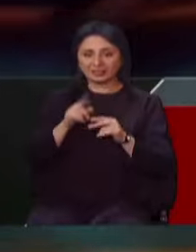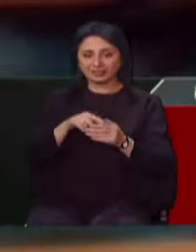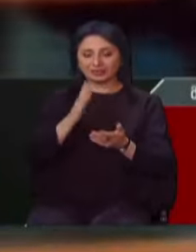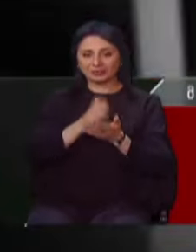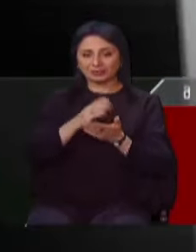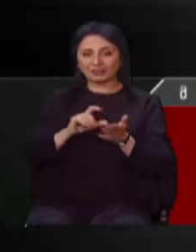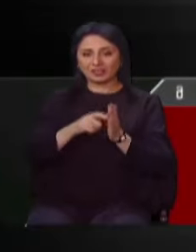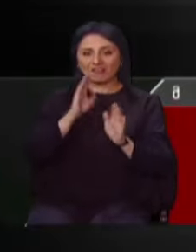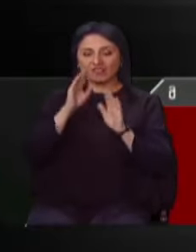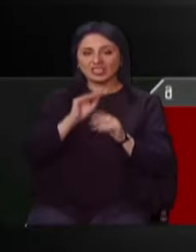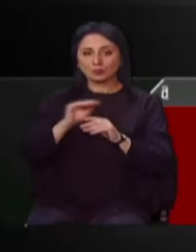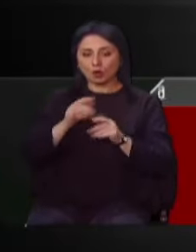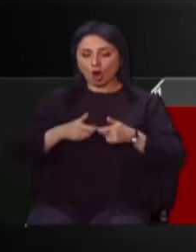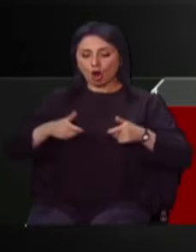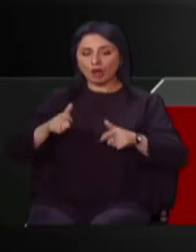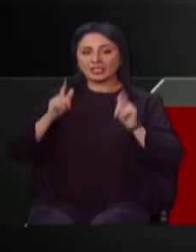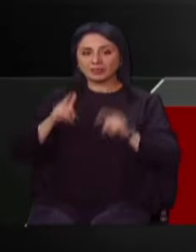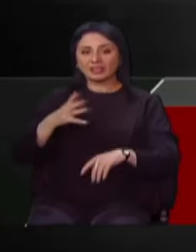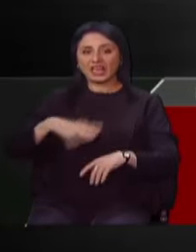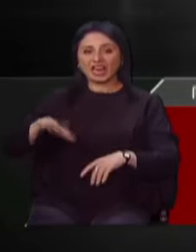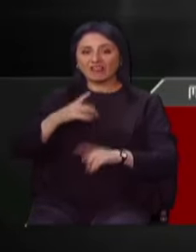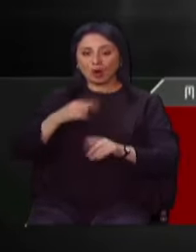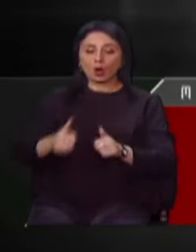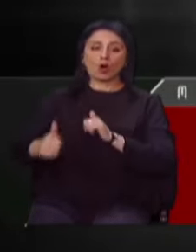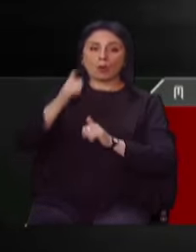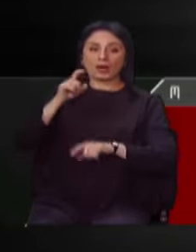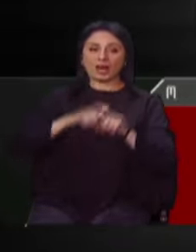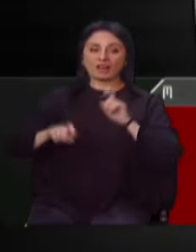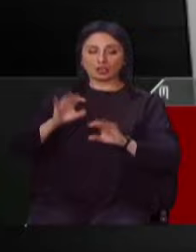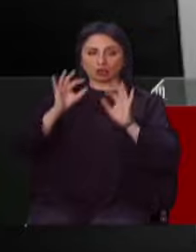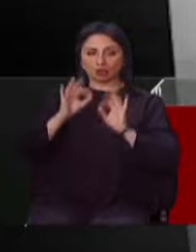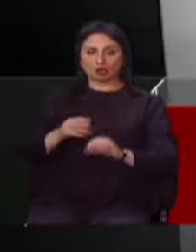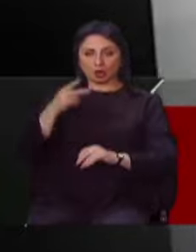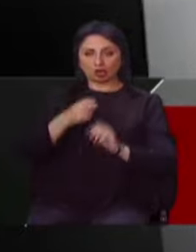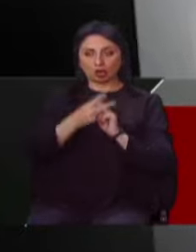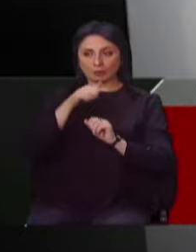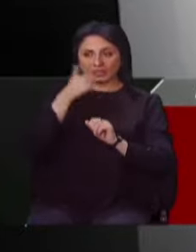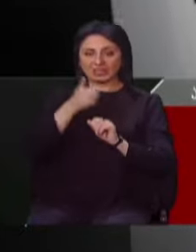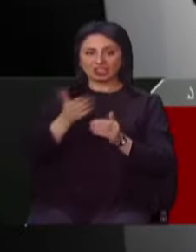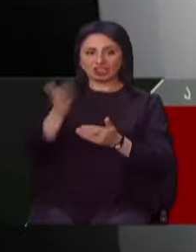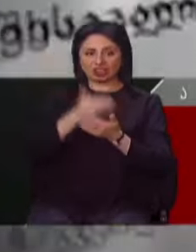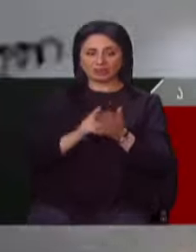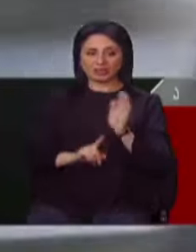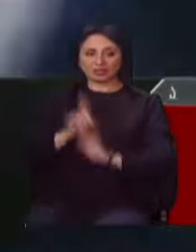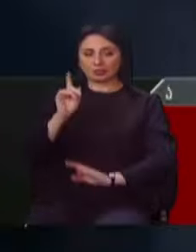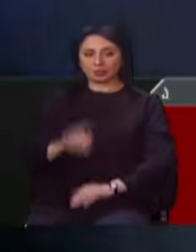მიმართვას არცელებს და კონგრესმენებს ეთანხმება, რომ ქვეყნის უკუსვლა საქართველოში სწორედ 2012 წლის შემდეგ